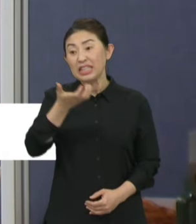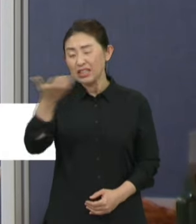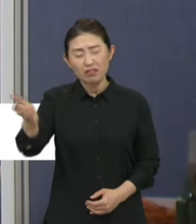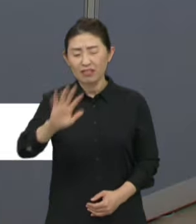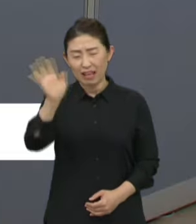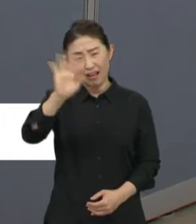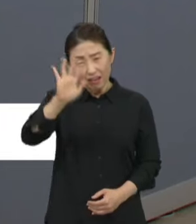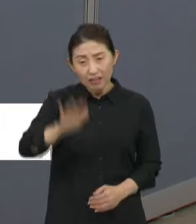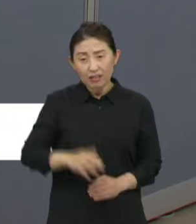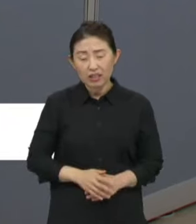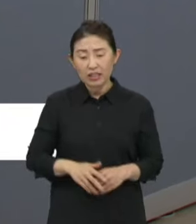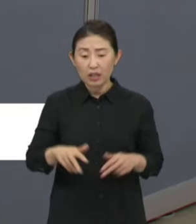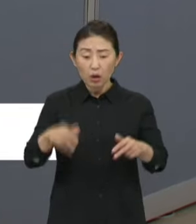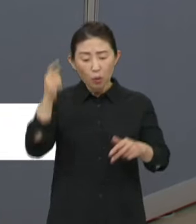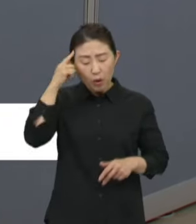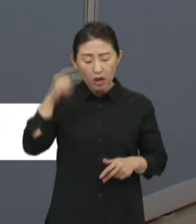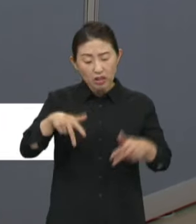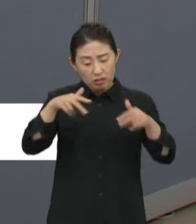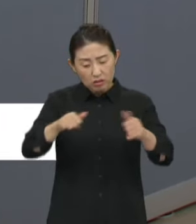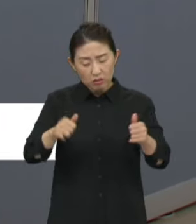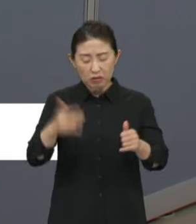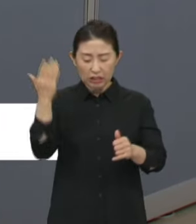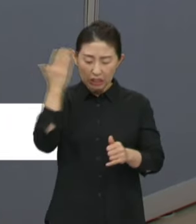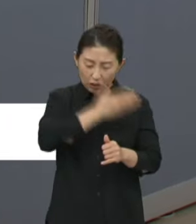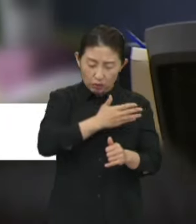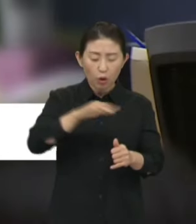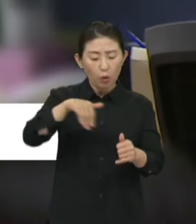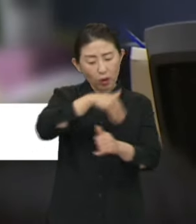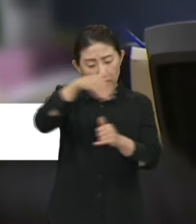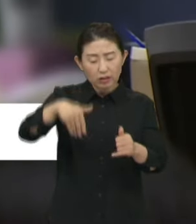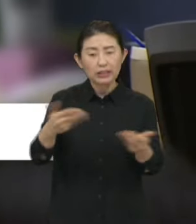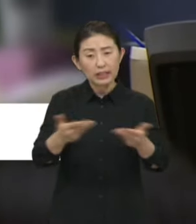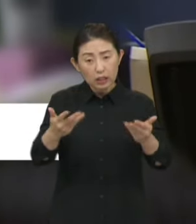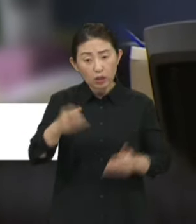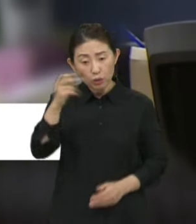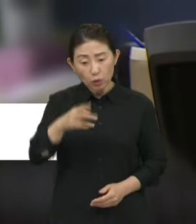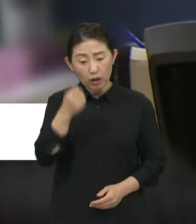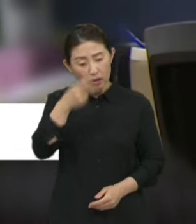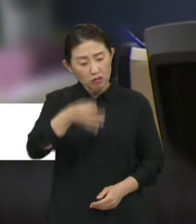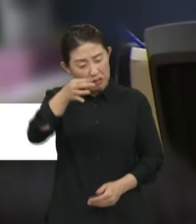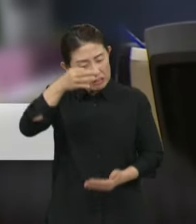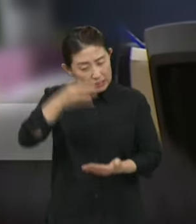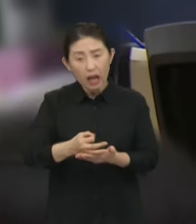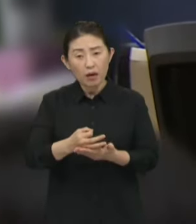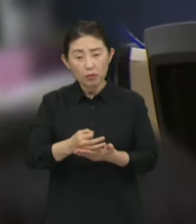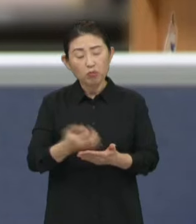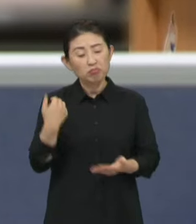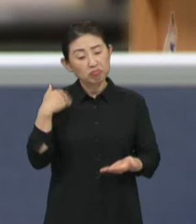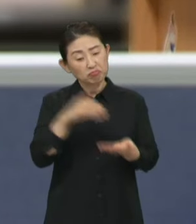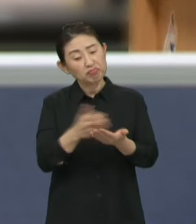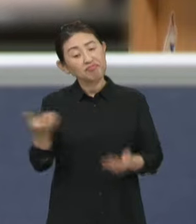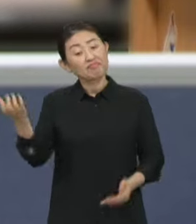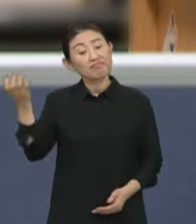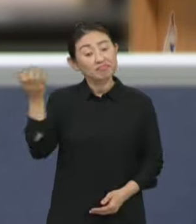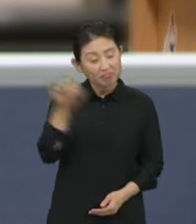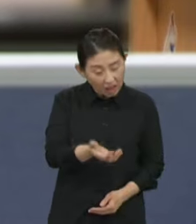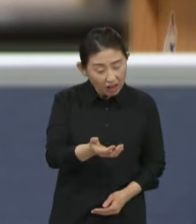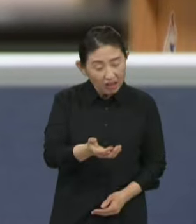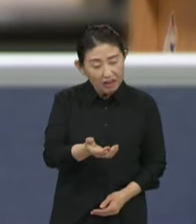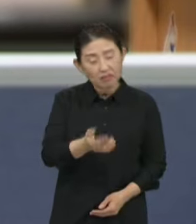부인하며 직원들의 근무환경과 가격 등 조건만 맞다면 대전 원도심으로 복귀하는 것도 열려